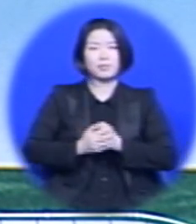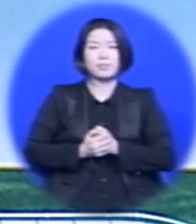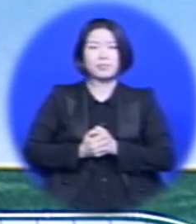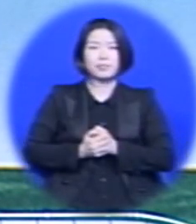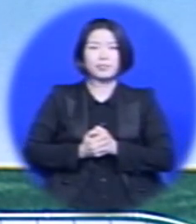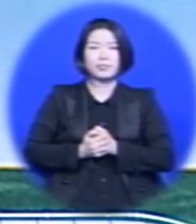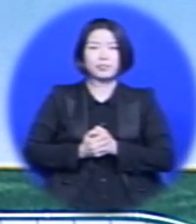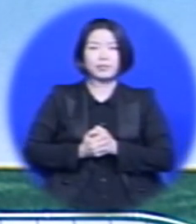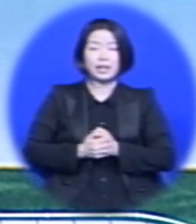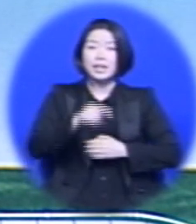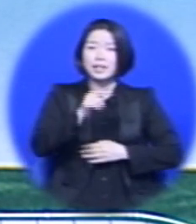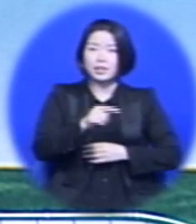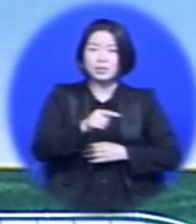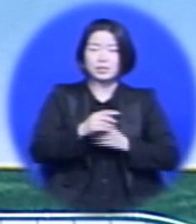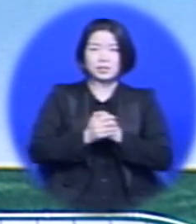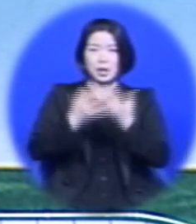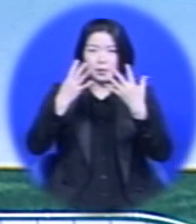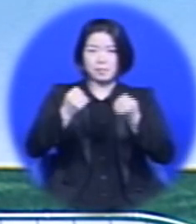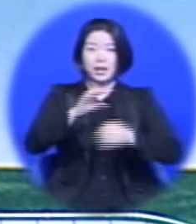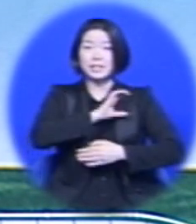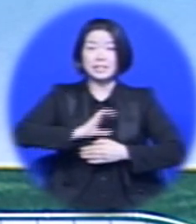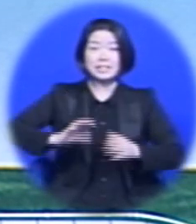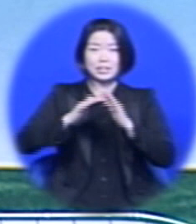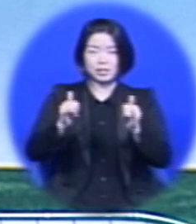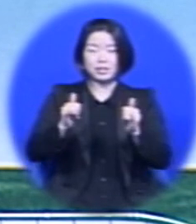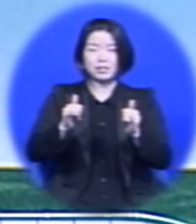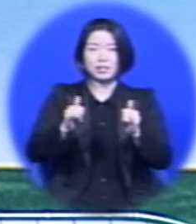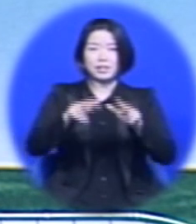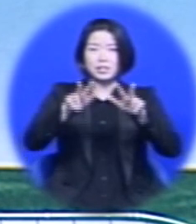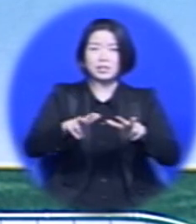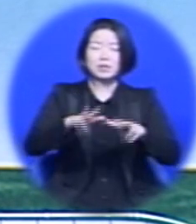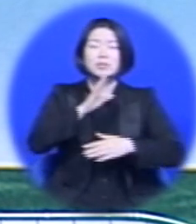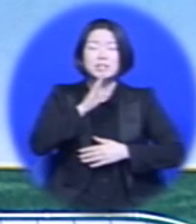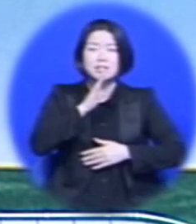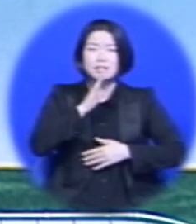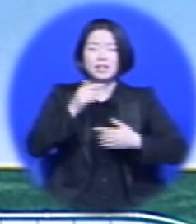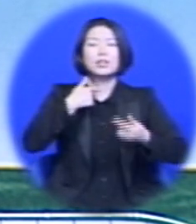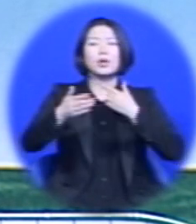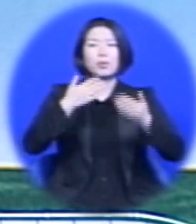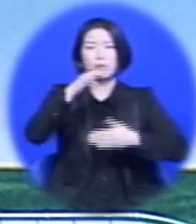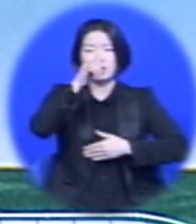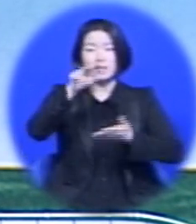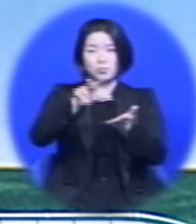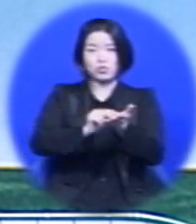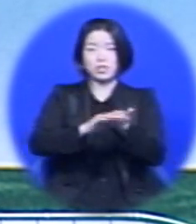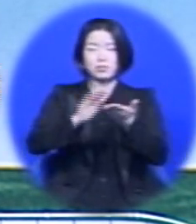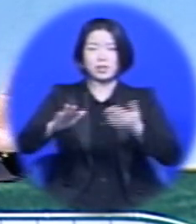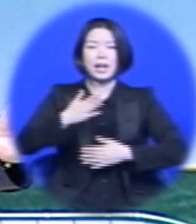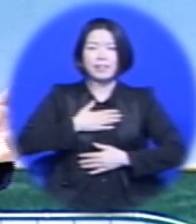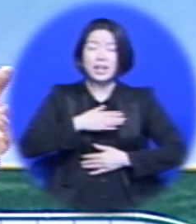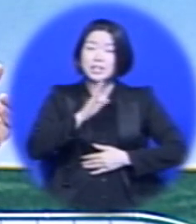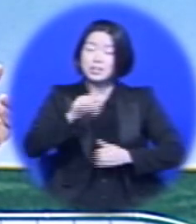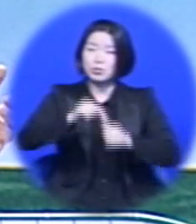못했습니다 이것이 많은 그리스도인들이 지금 실제로 겪고 있는 문제입니다 나는 진짜